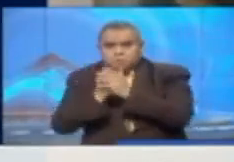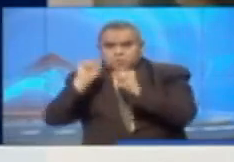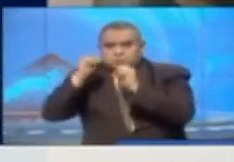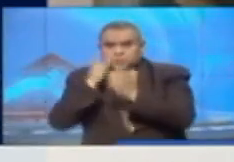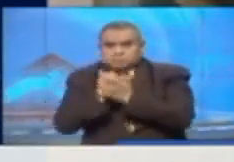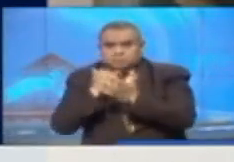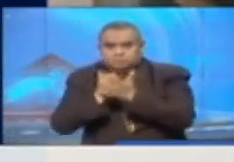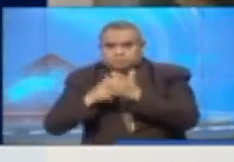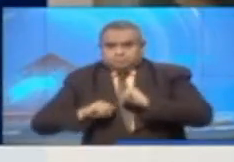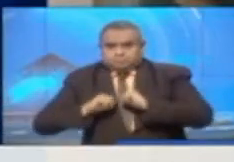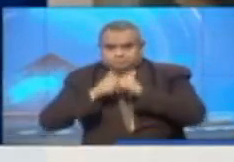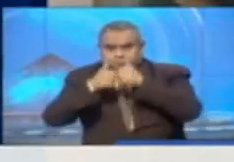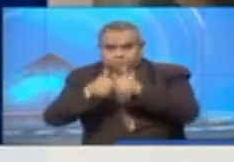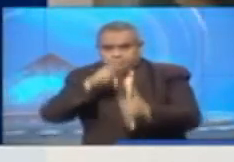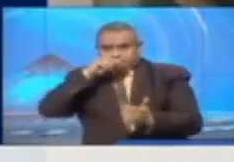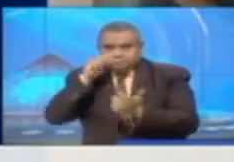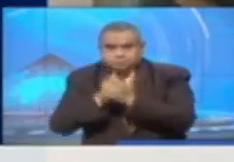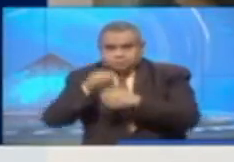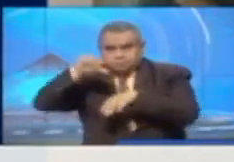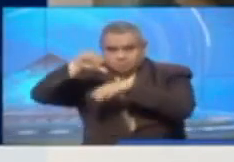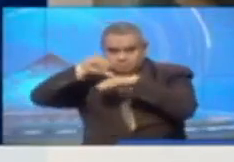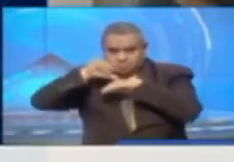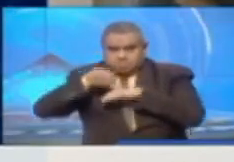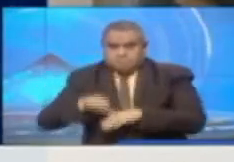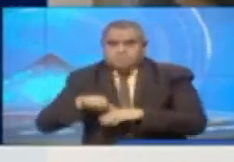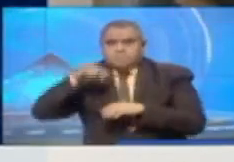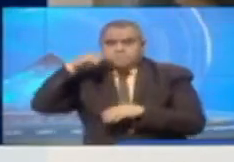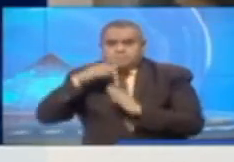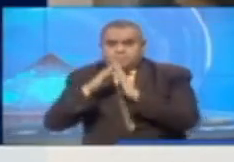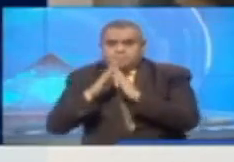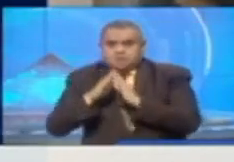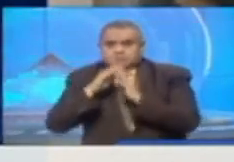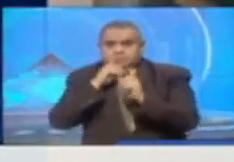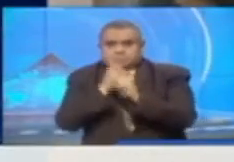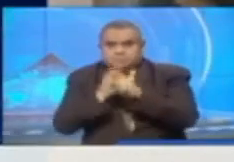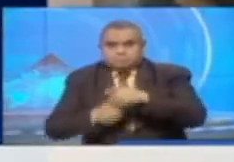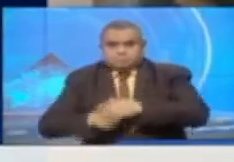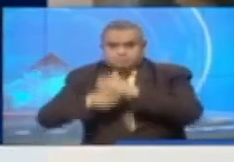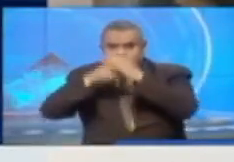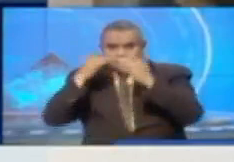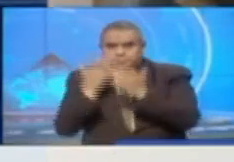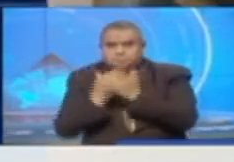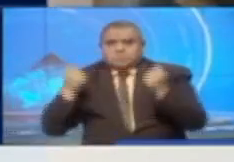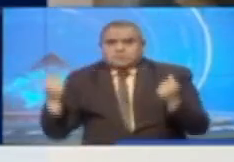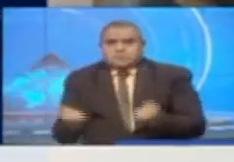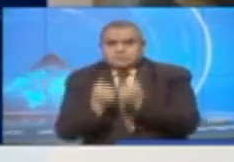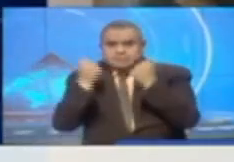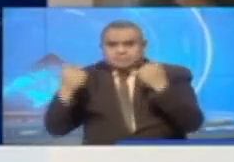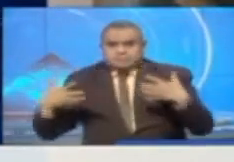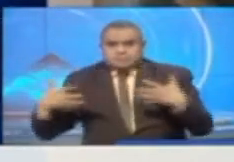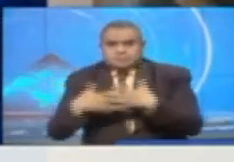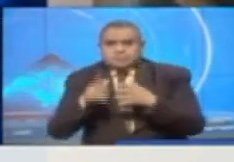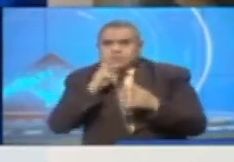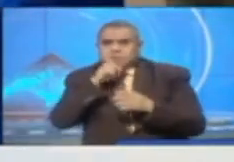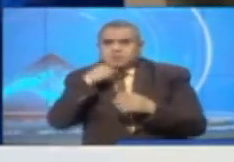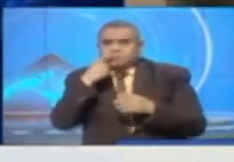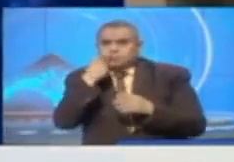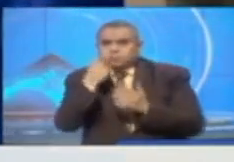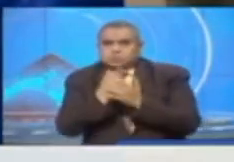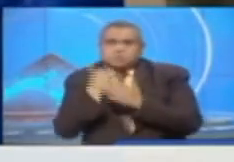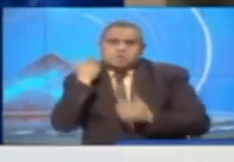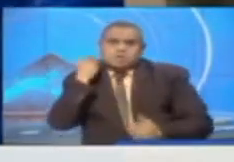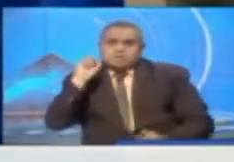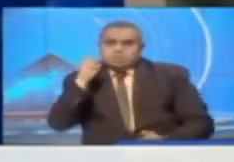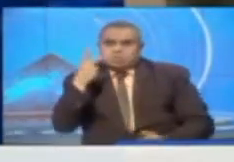الذي يقوم بزيارة رسمية لمصر حاليا. حضر خلالها المرحلة الرئيسية لفعاليات التدريب المشترك ميدوزا